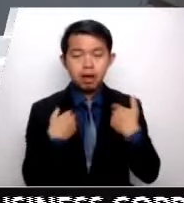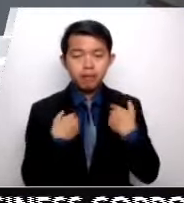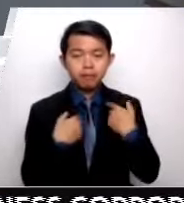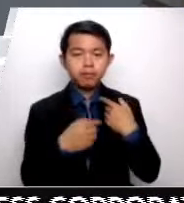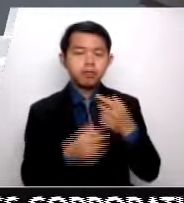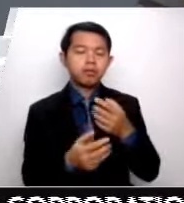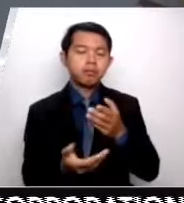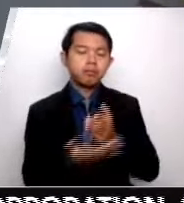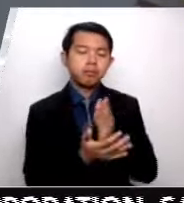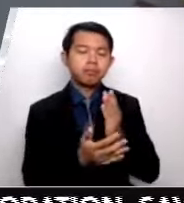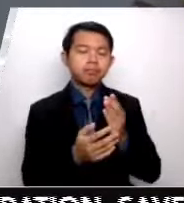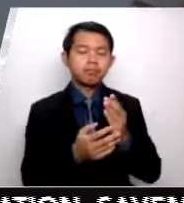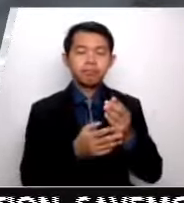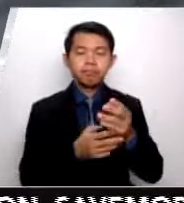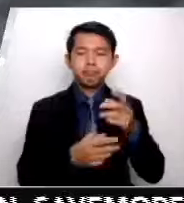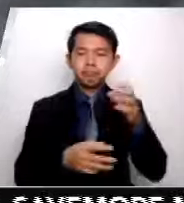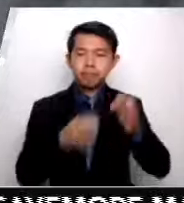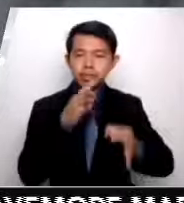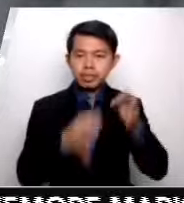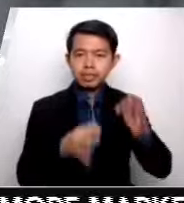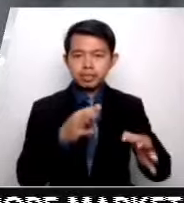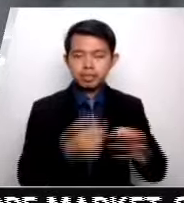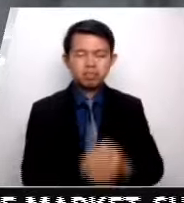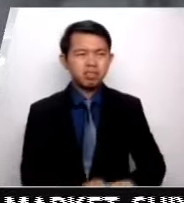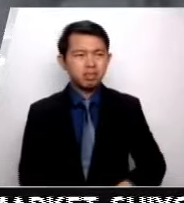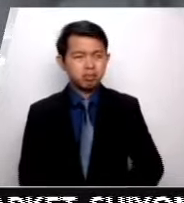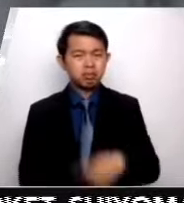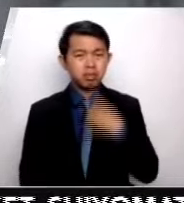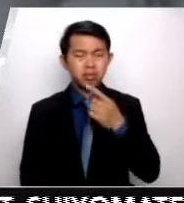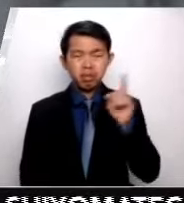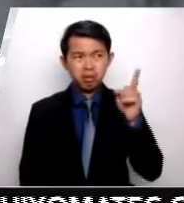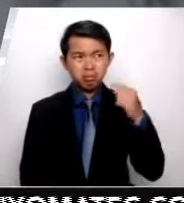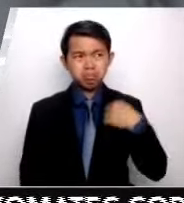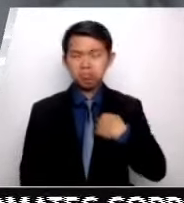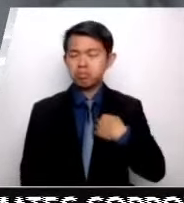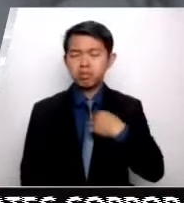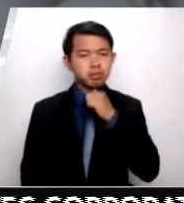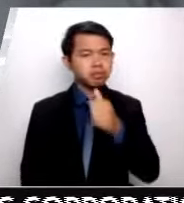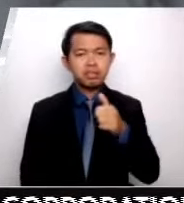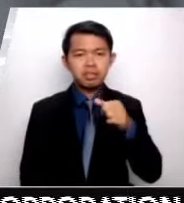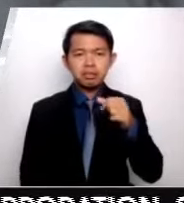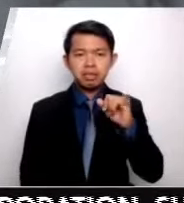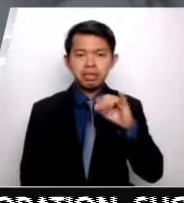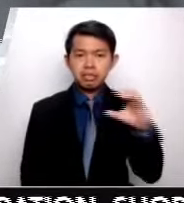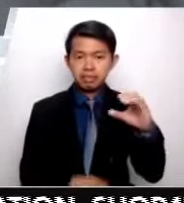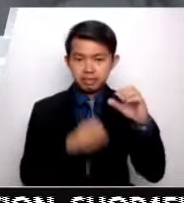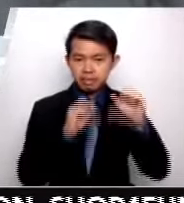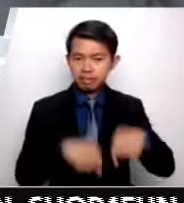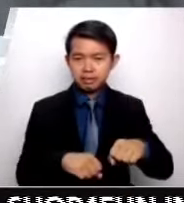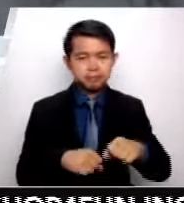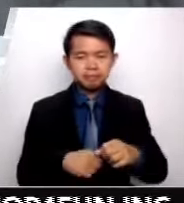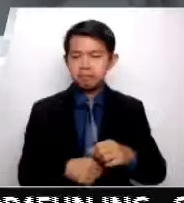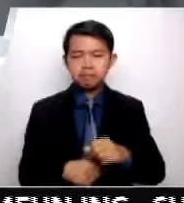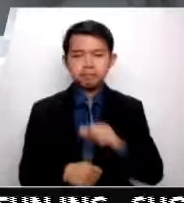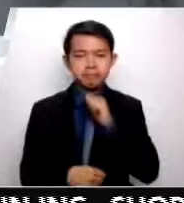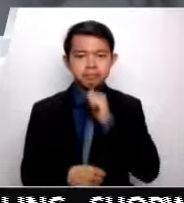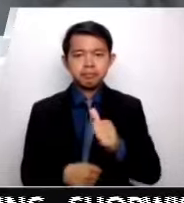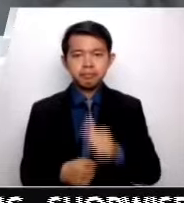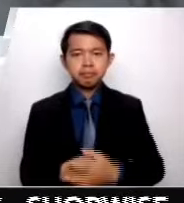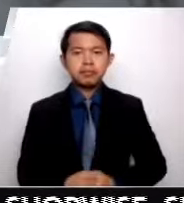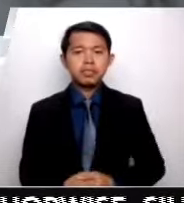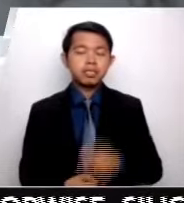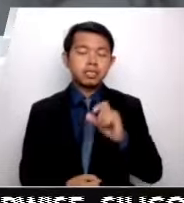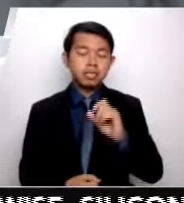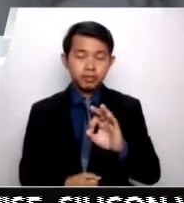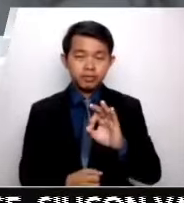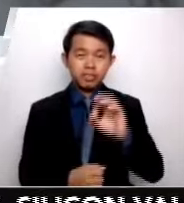eh Hindi ako pabor diyan sa icc since now kung mag-fail po ang DOJ on doing their job on this matter